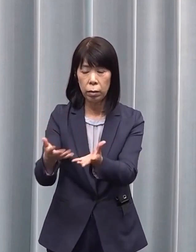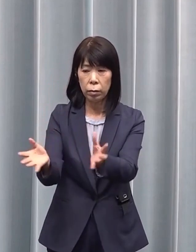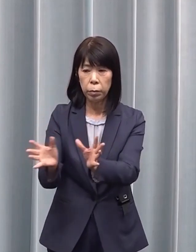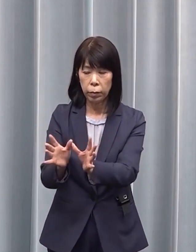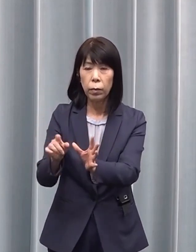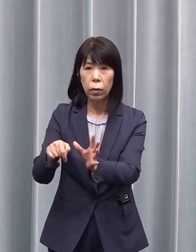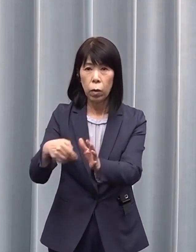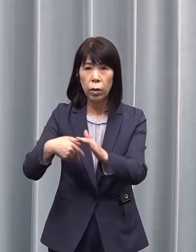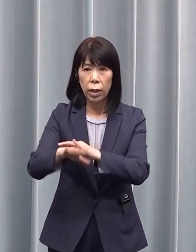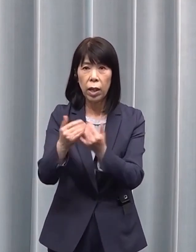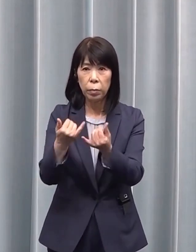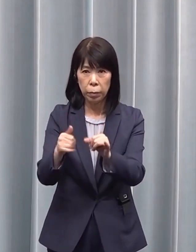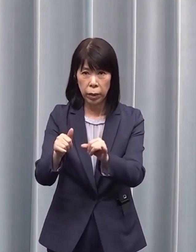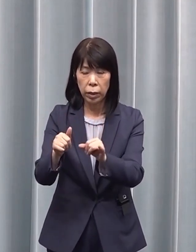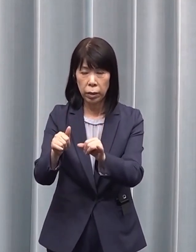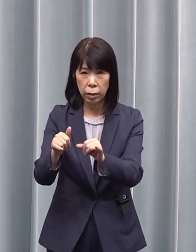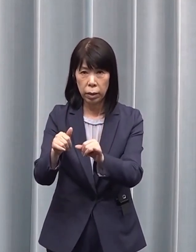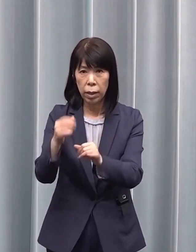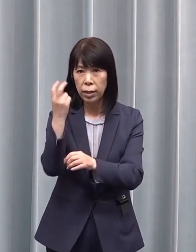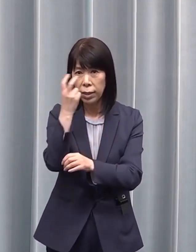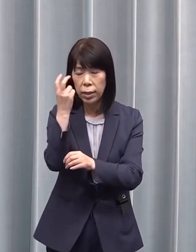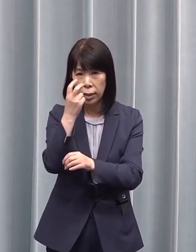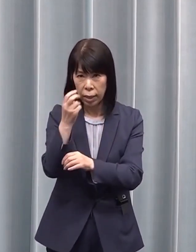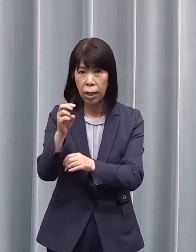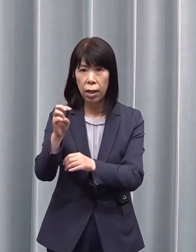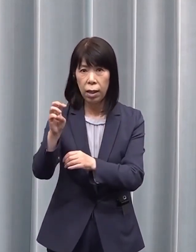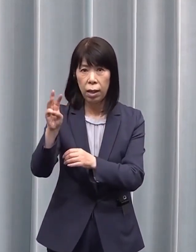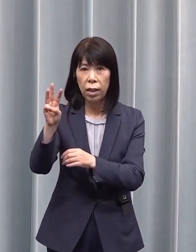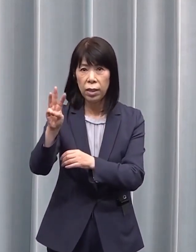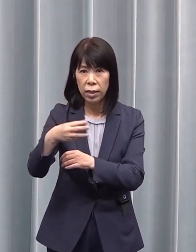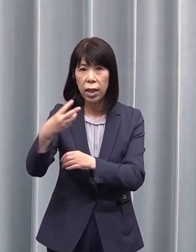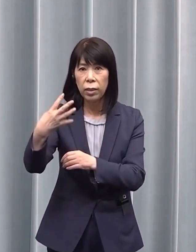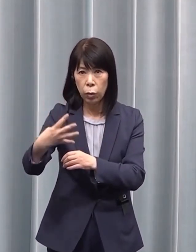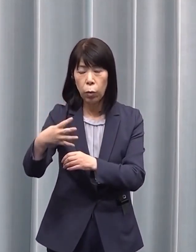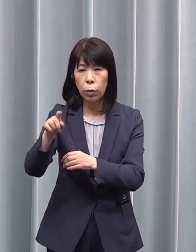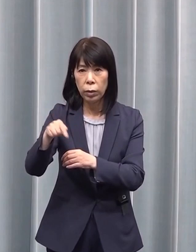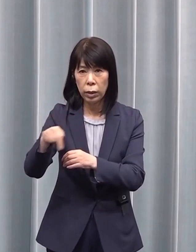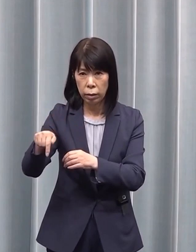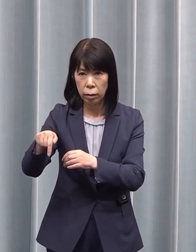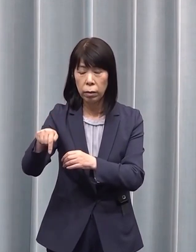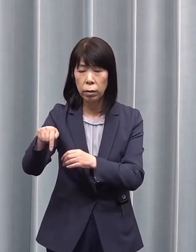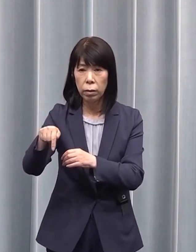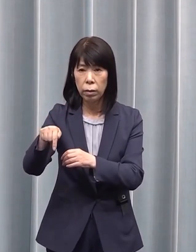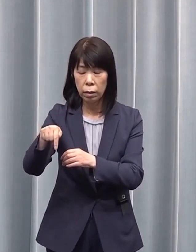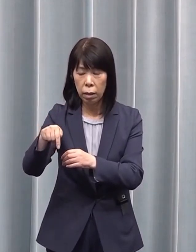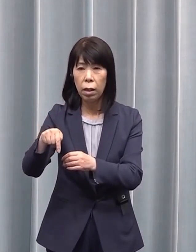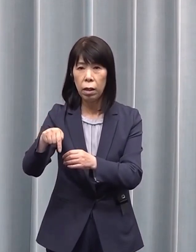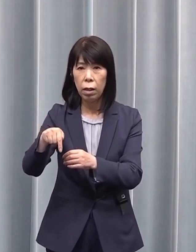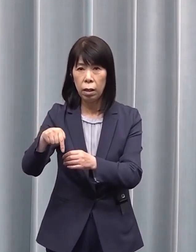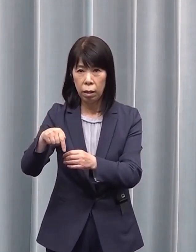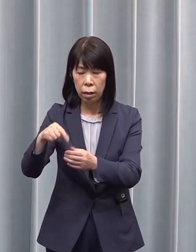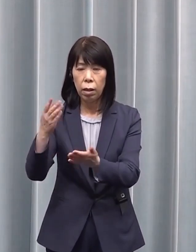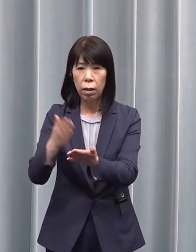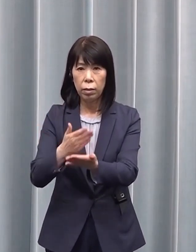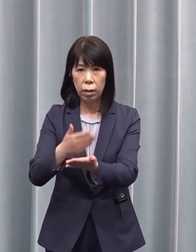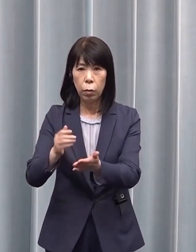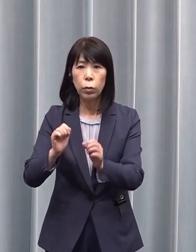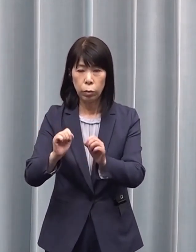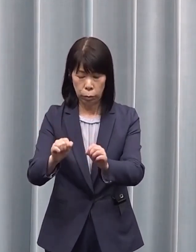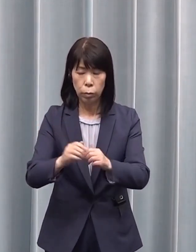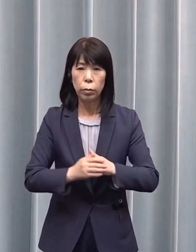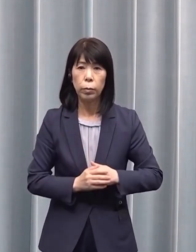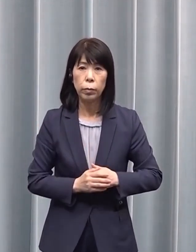査参与員による審理を経た上で難民の認定不認定の判断がなされるものと承知をしています